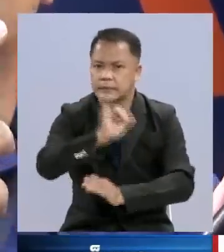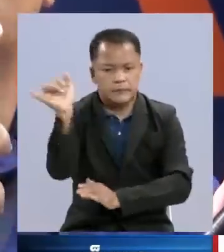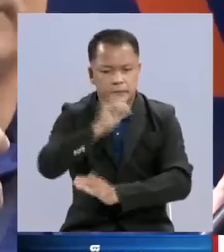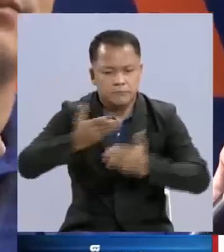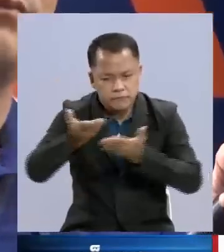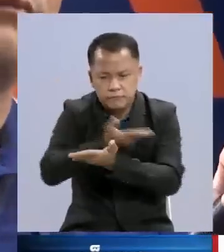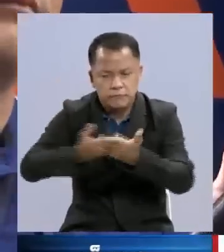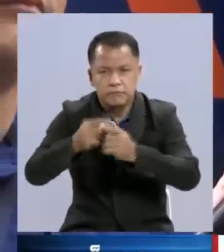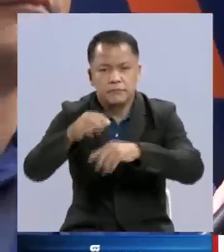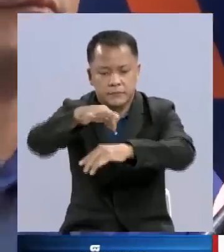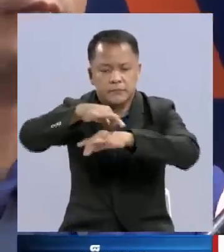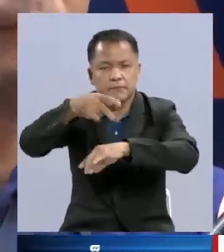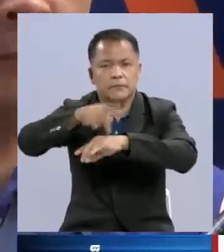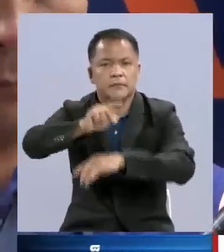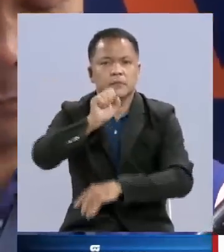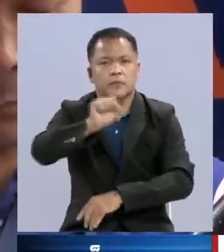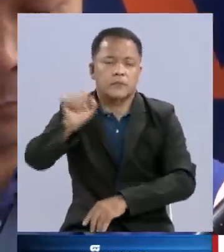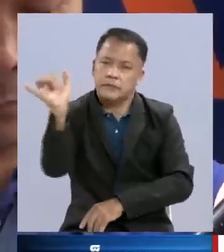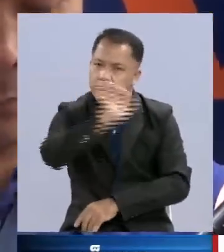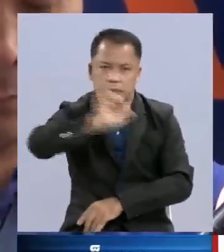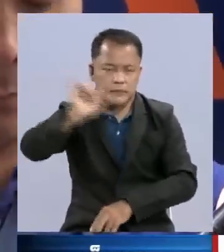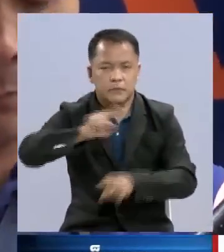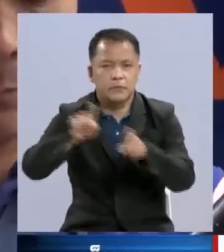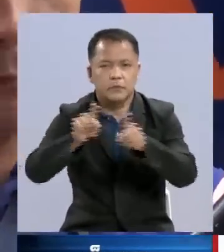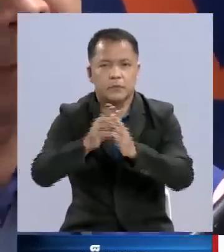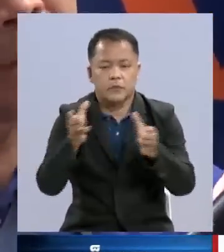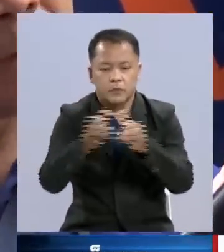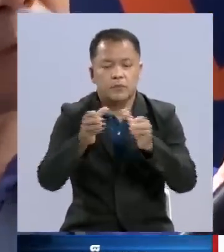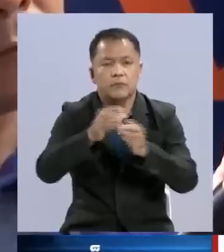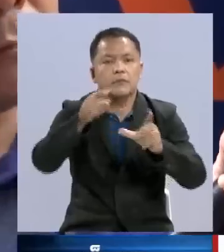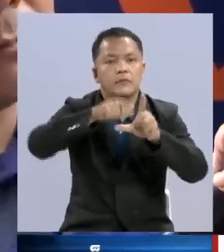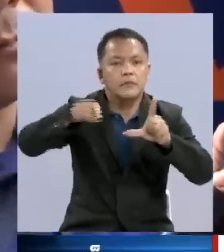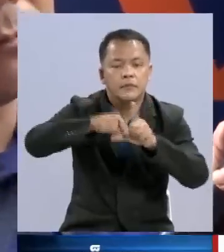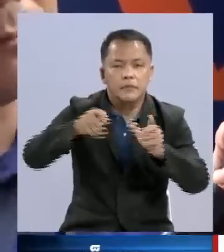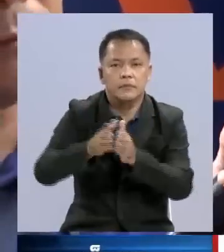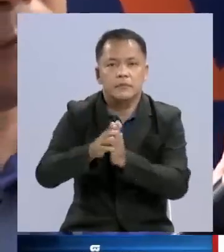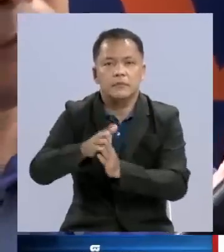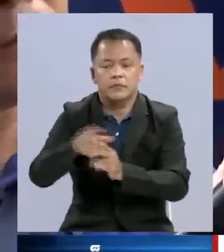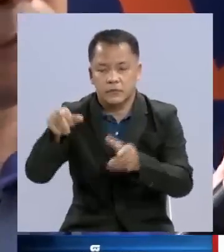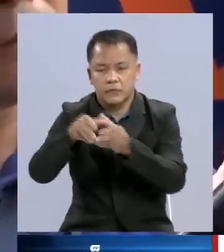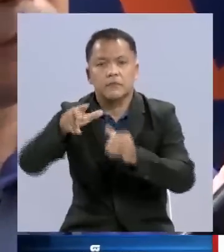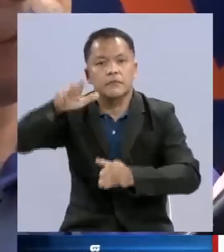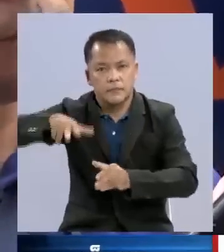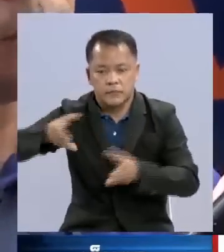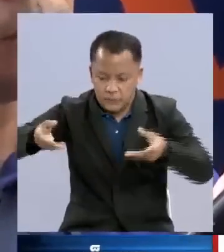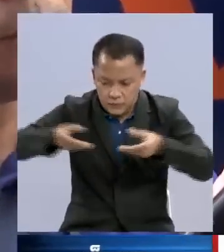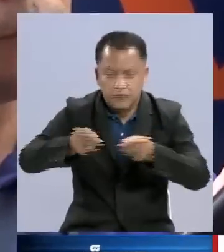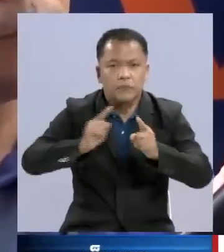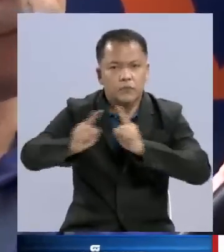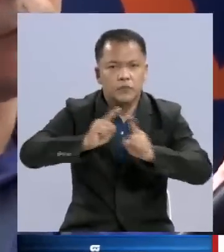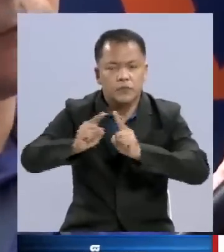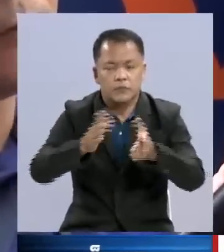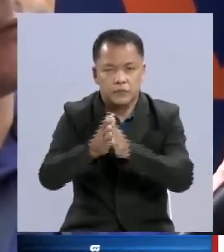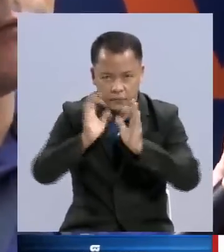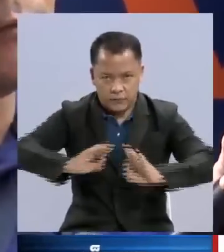หารือถึงตำแหน่งประธานสภาเพราะมันเป็นเรื่องภายในพรรคก้าวไกลแล้วก็ทางเพื่อไทยด้วยนะครับ ครับ แล้ว